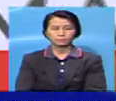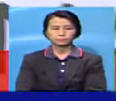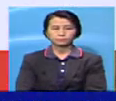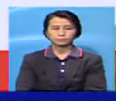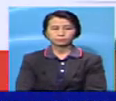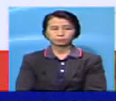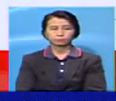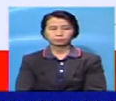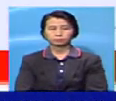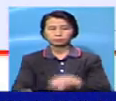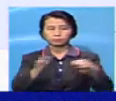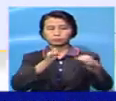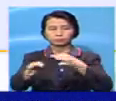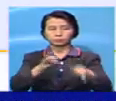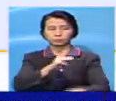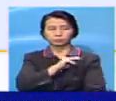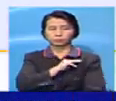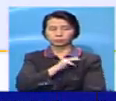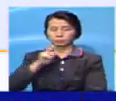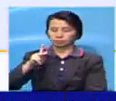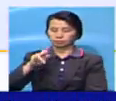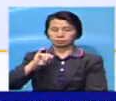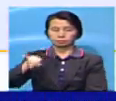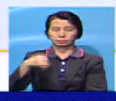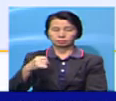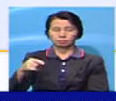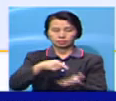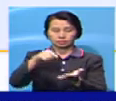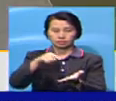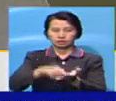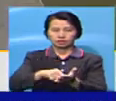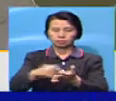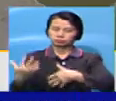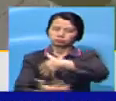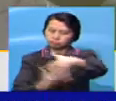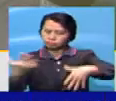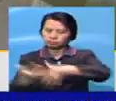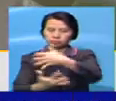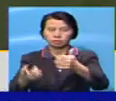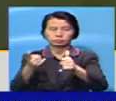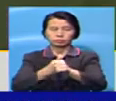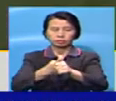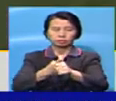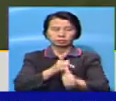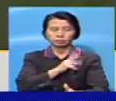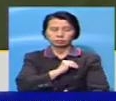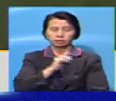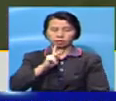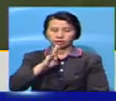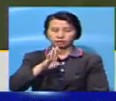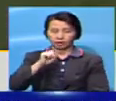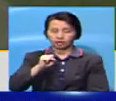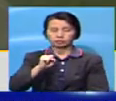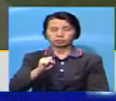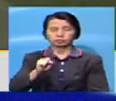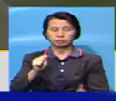perkhidmatan jelas menteri belia dan sukan ini merupakan kolaborasi pertama di antara Kementerian belia dan sukan